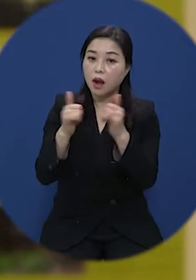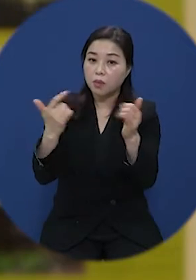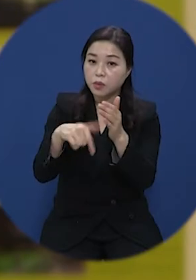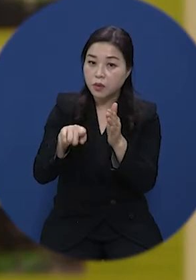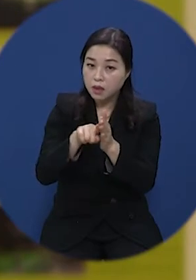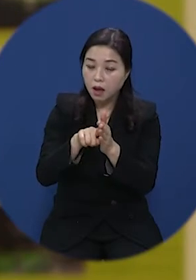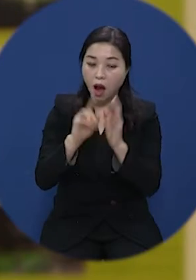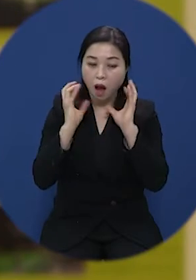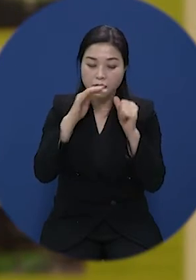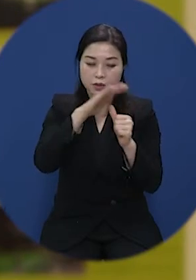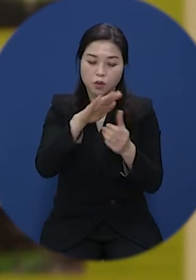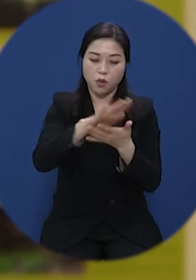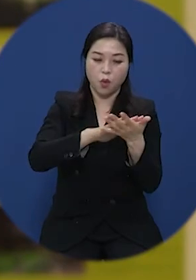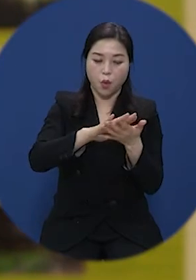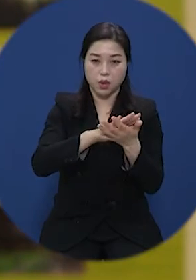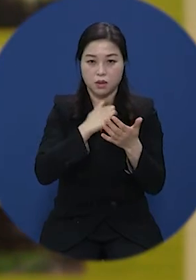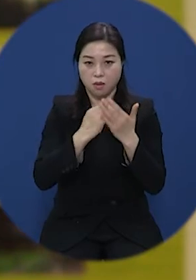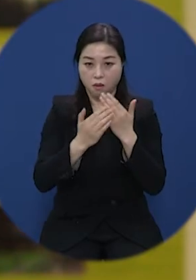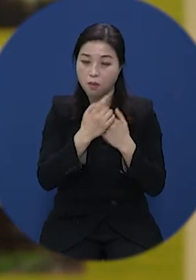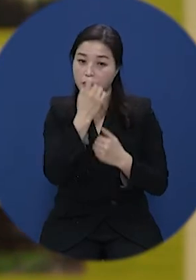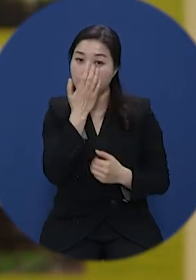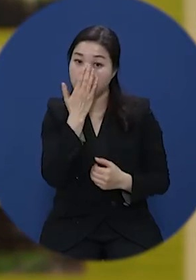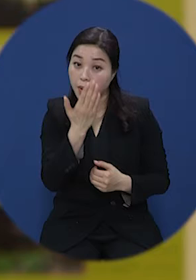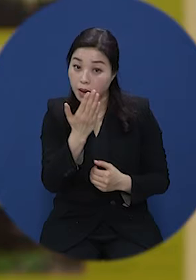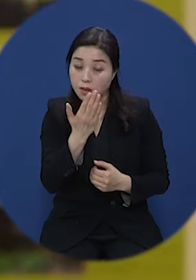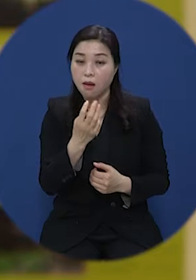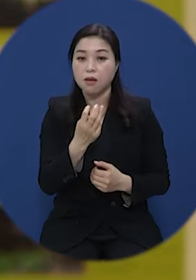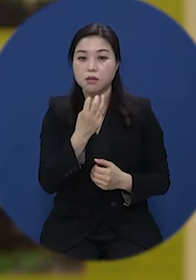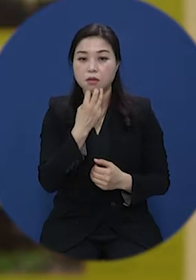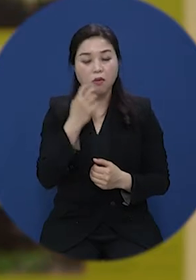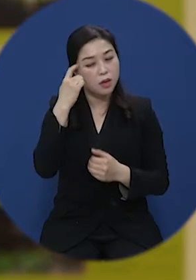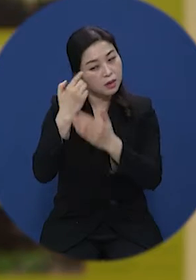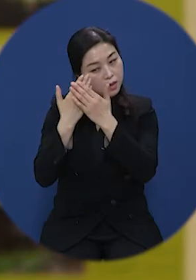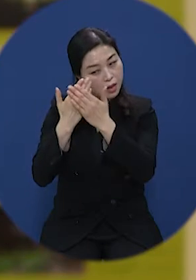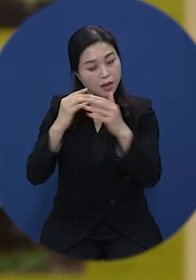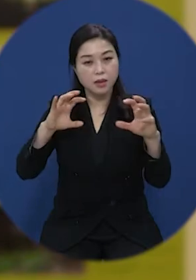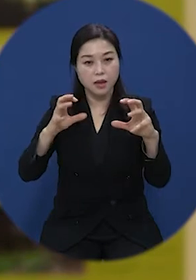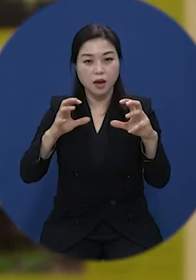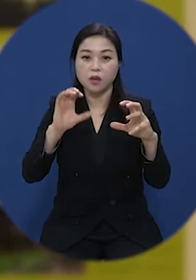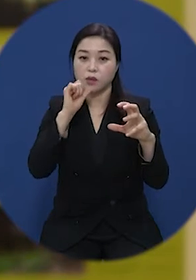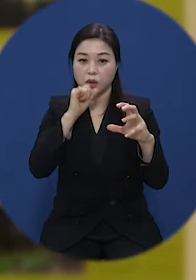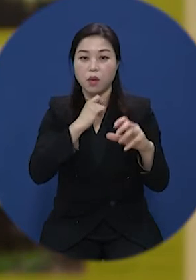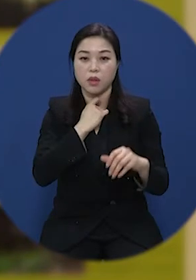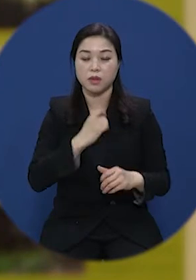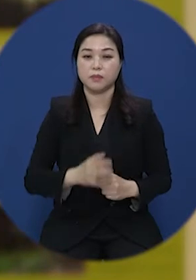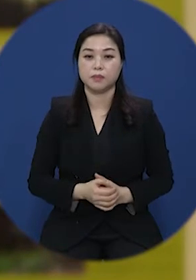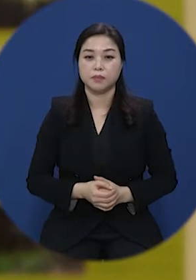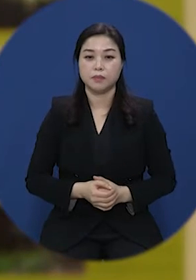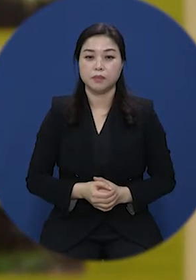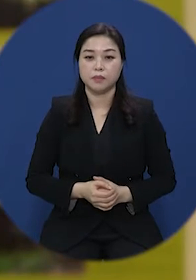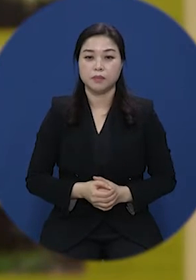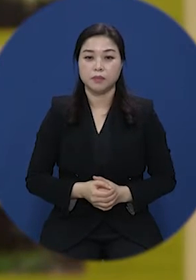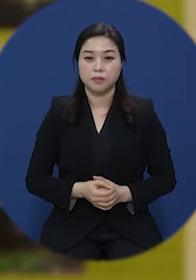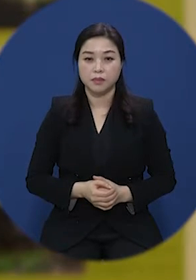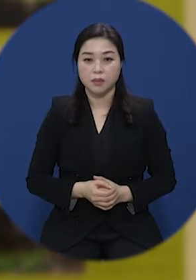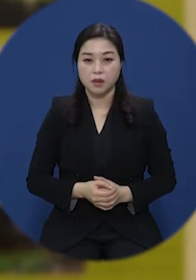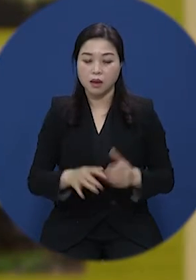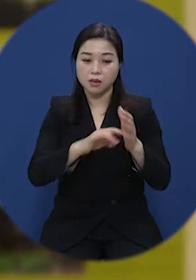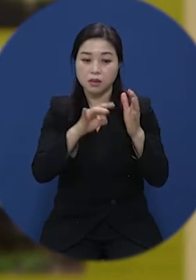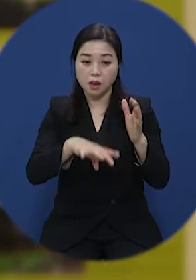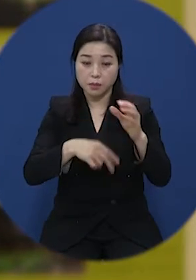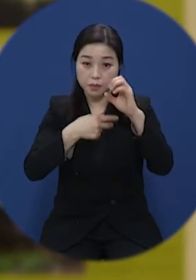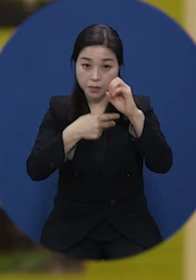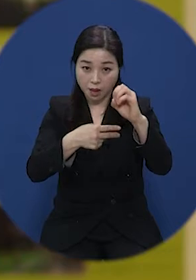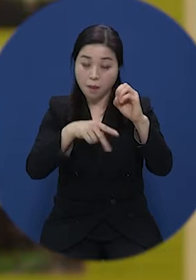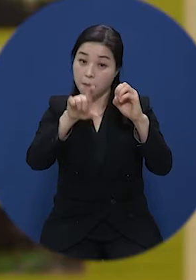어린이들이 놀이를 통해 체험하고 배울 수 있는 서울 상상나라를 소개해드리려고 합니다. 특히 제로페이를 이용하면